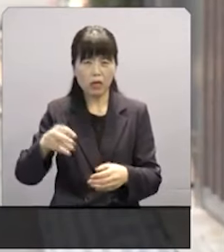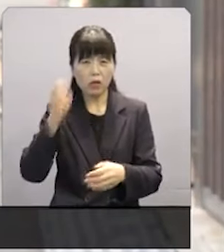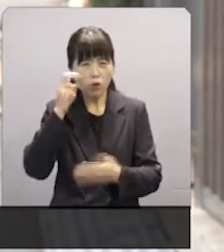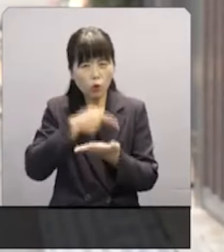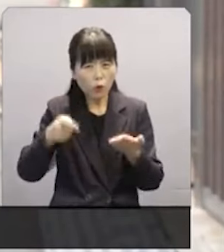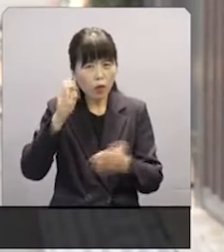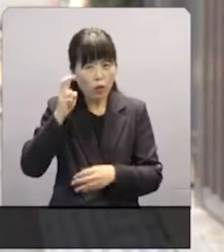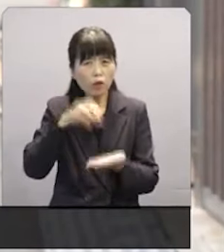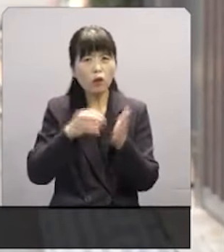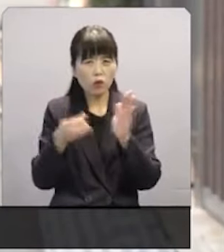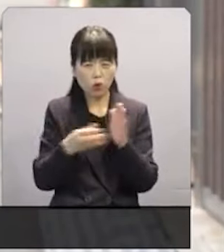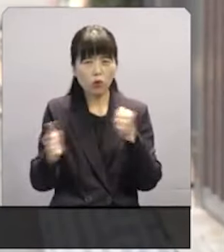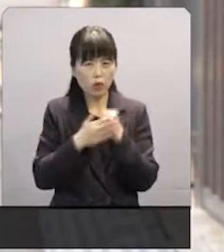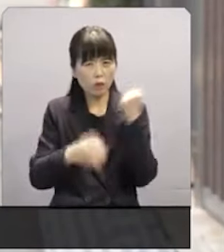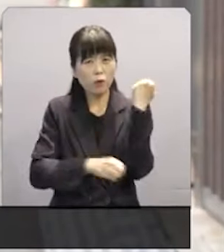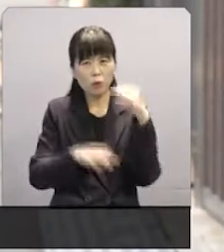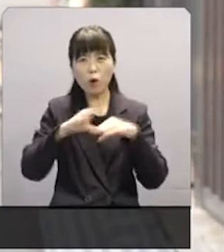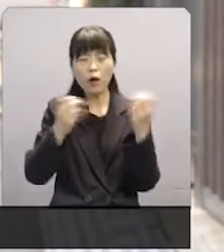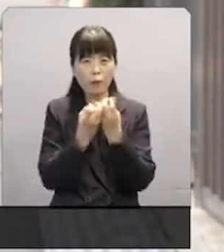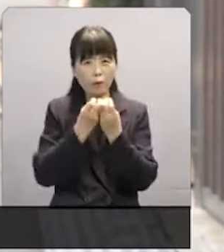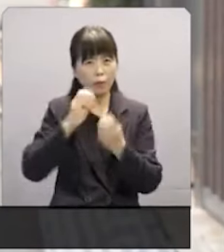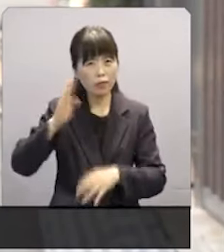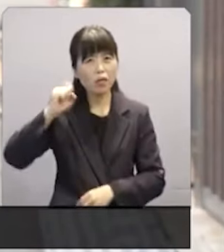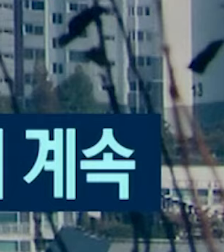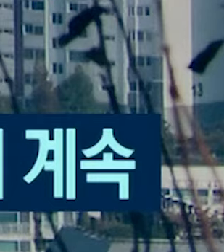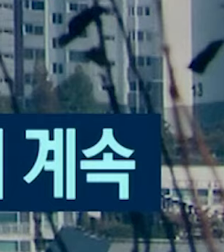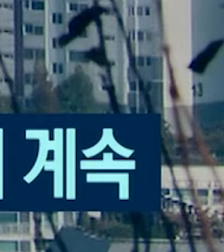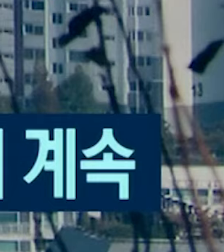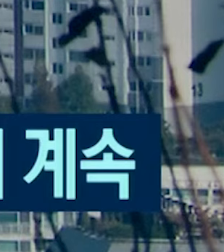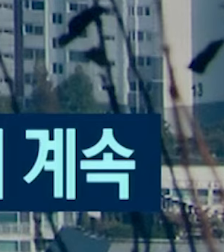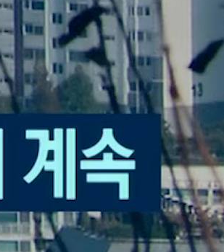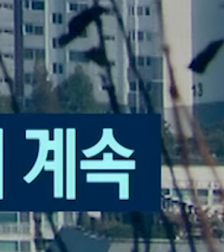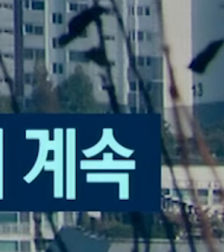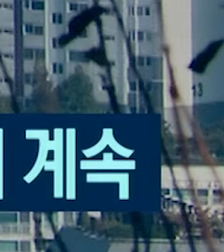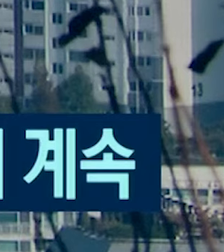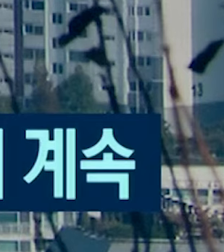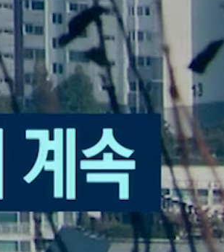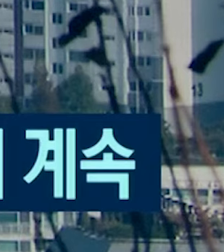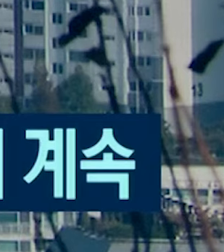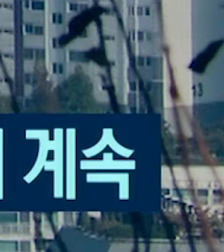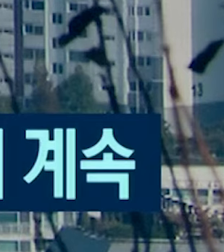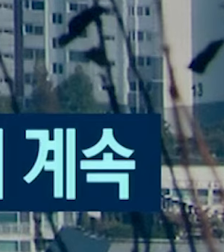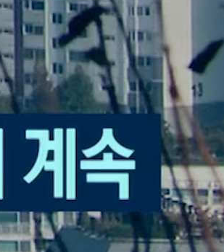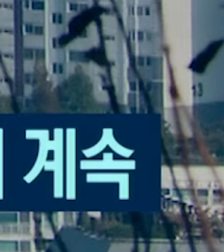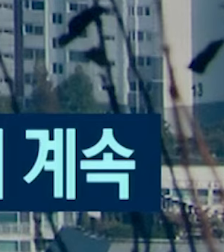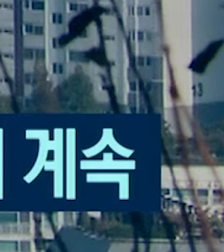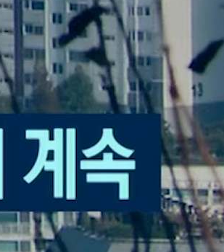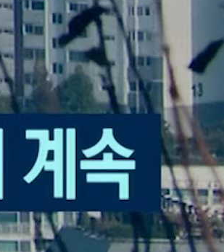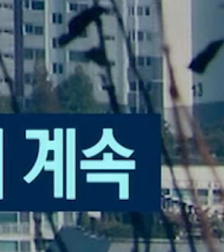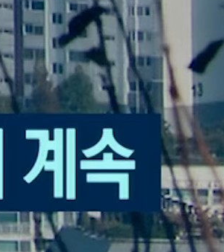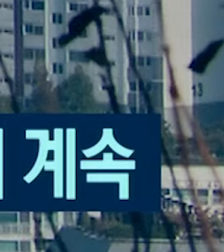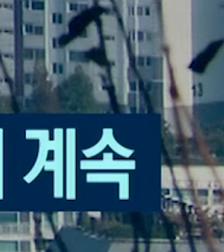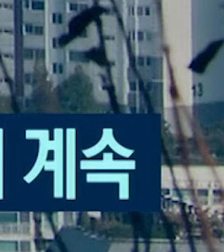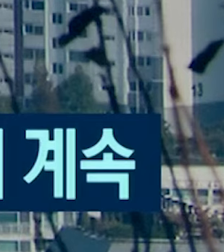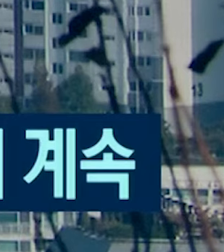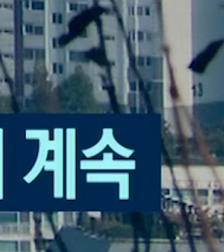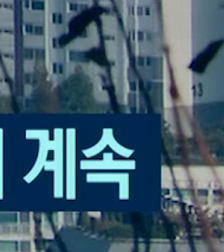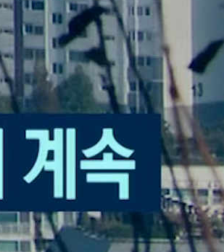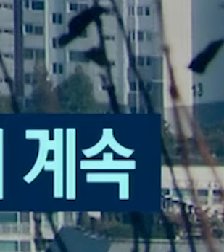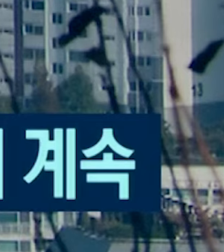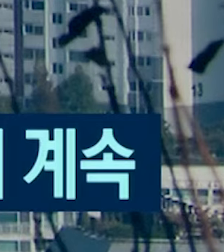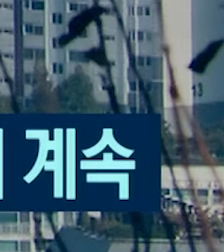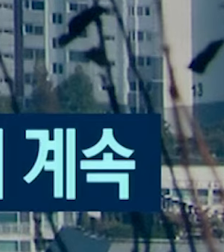수준이어서 근본적 해법이 되긴 힘들다는 지적이 많습니다. 한국은행이 3년여 만에 기준금리 인하를 단행했는데요.